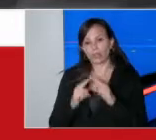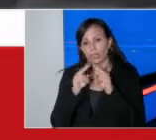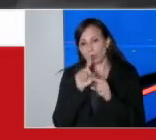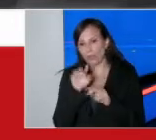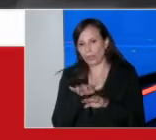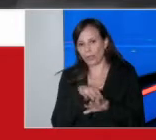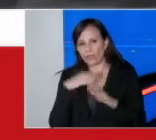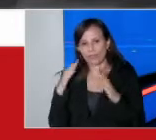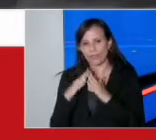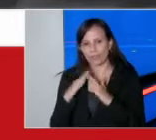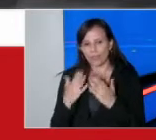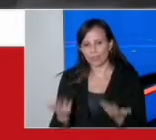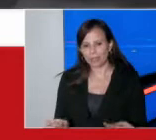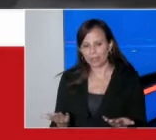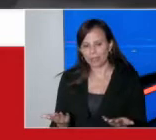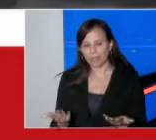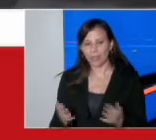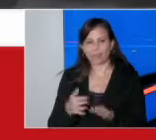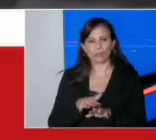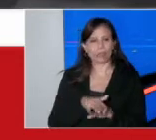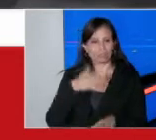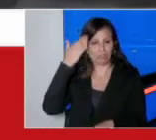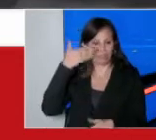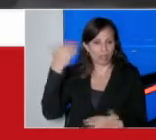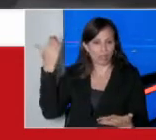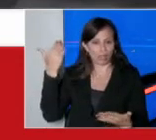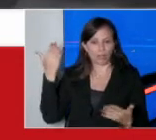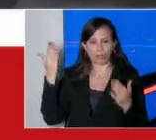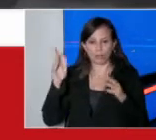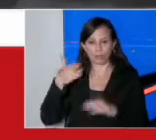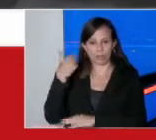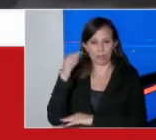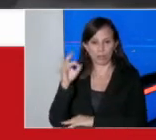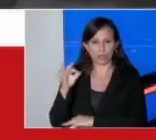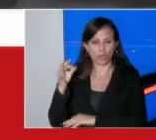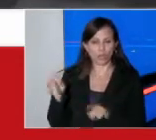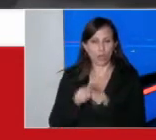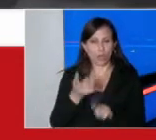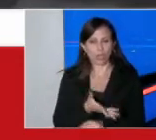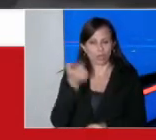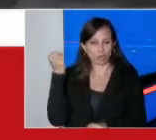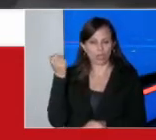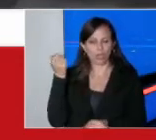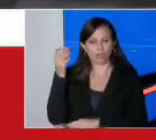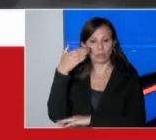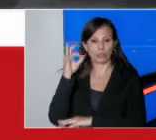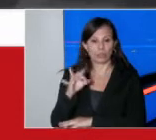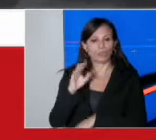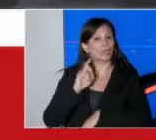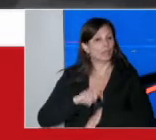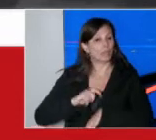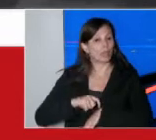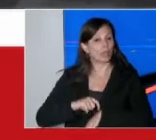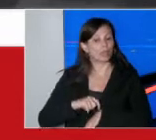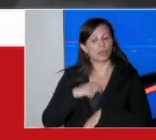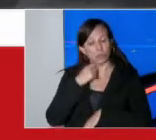יותר בבית, הם מרגישים זרים במדינה שלהם, מרגישים שחטפו להם את המדינה, והגיע הזמן, הוא אומר כבר